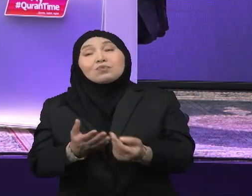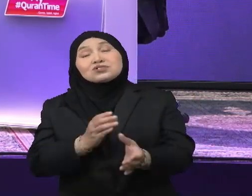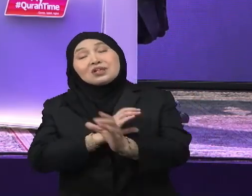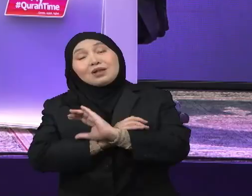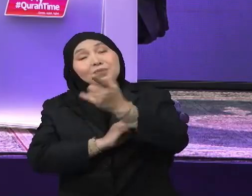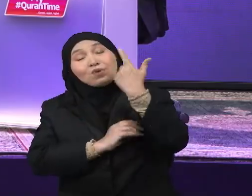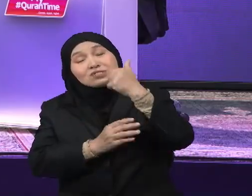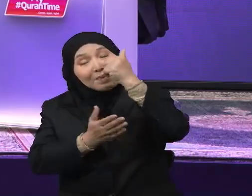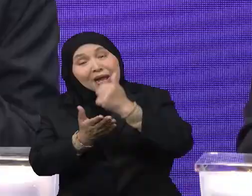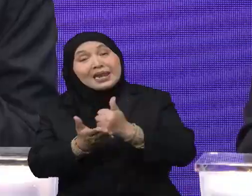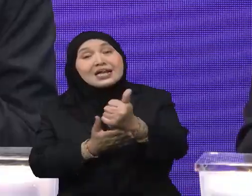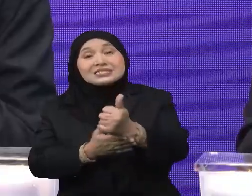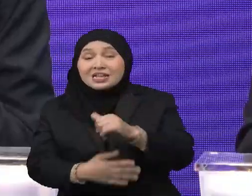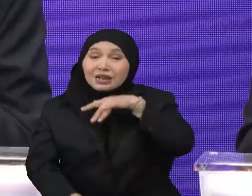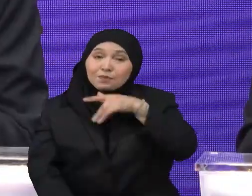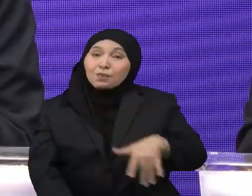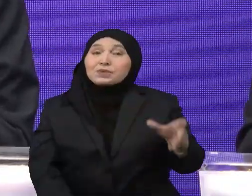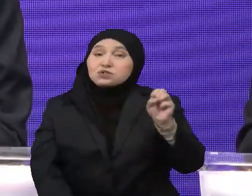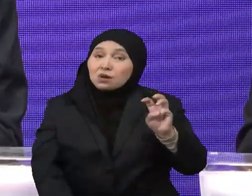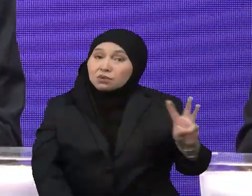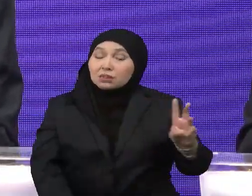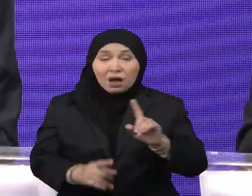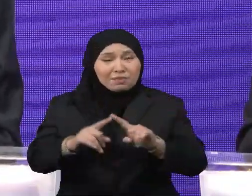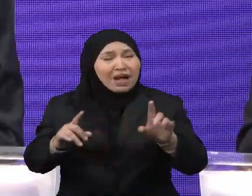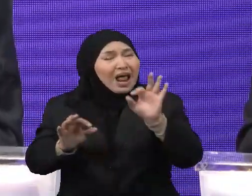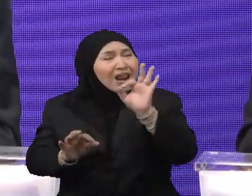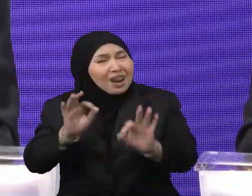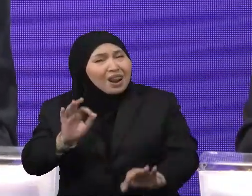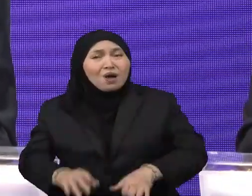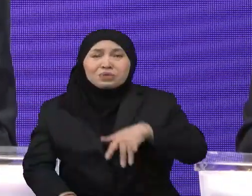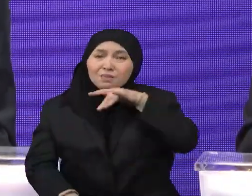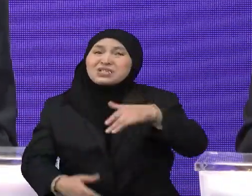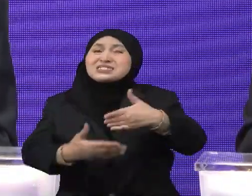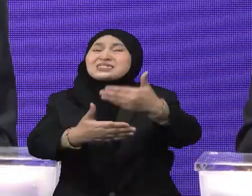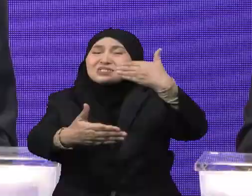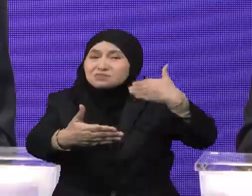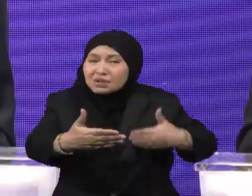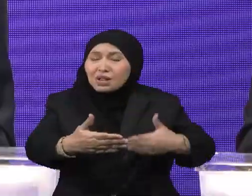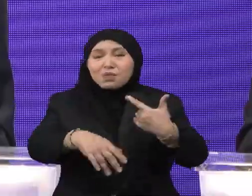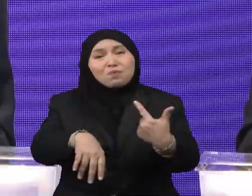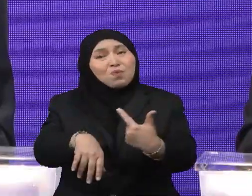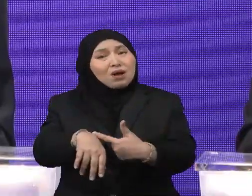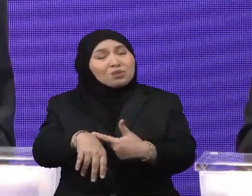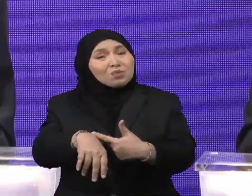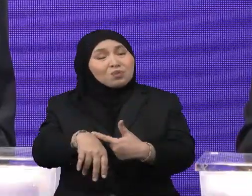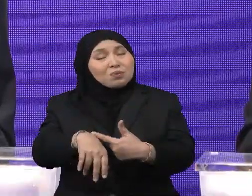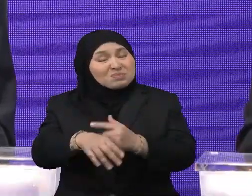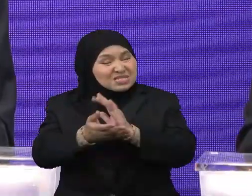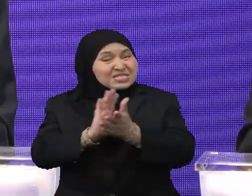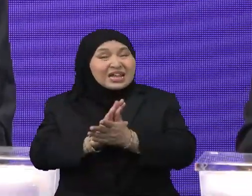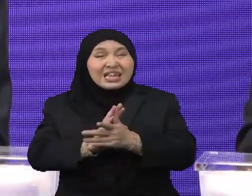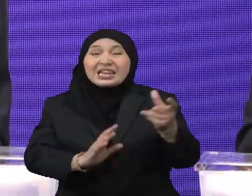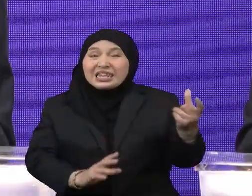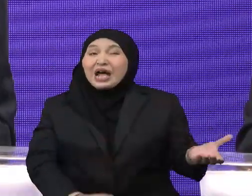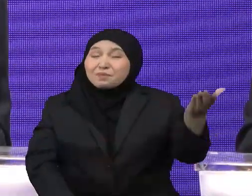amanahnya Nabi Shallallahu Alaihi Wasallam jadi kalaulah Nabi sebelum waktu Baginda menjadi seorang nabi